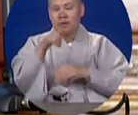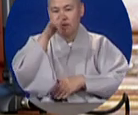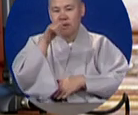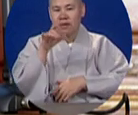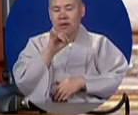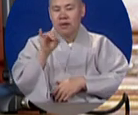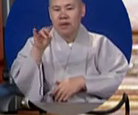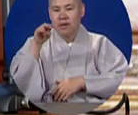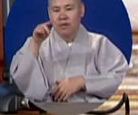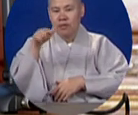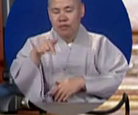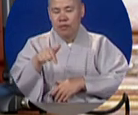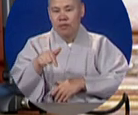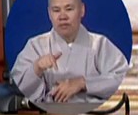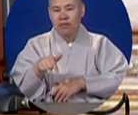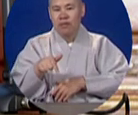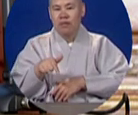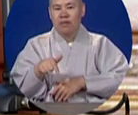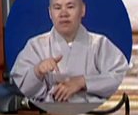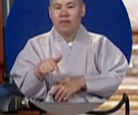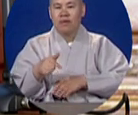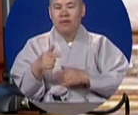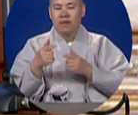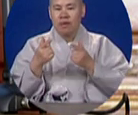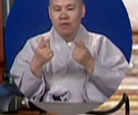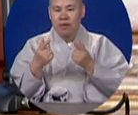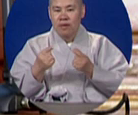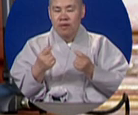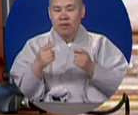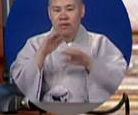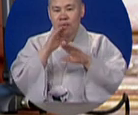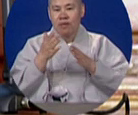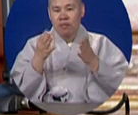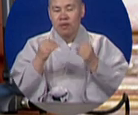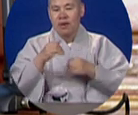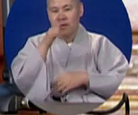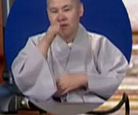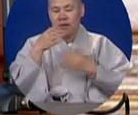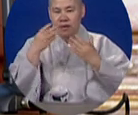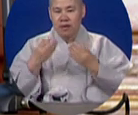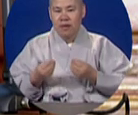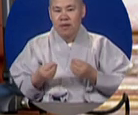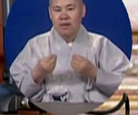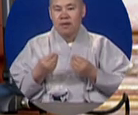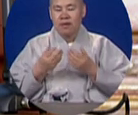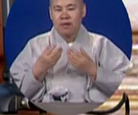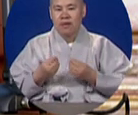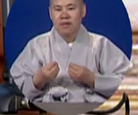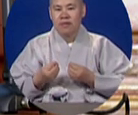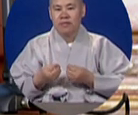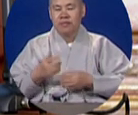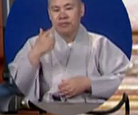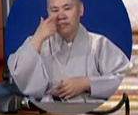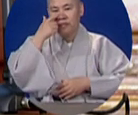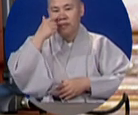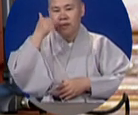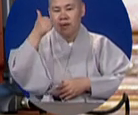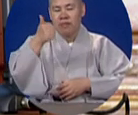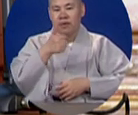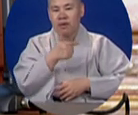이게 이런 게 굉장히 많습니다 예를 들면 아버지가